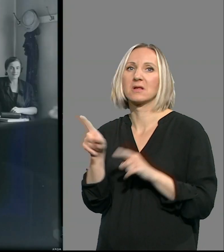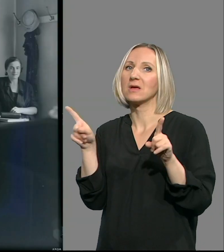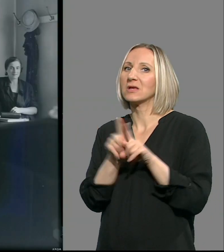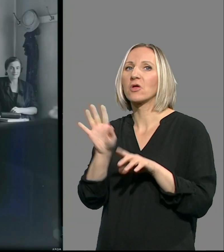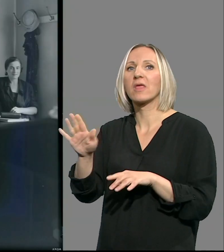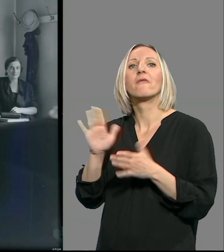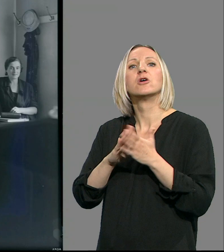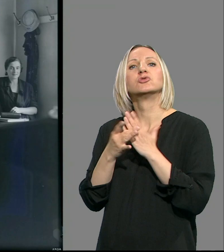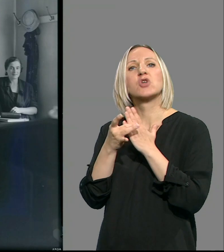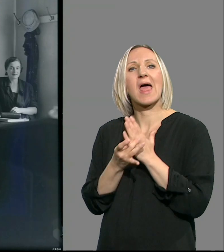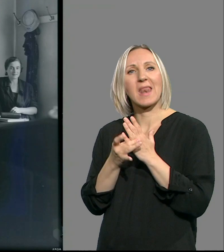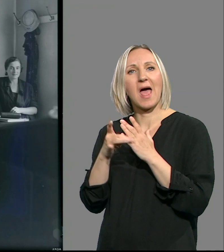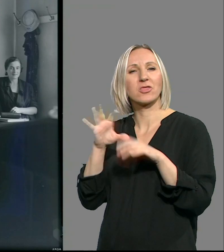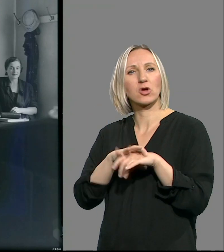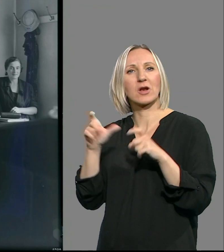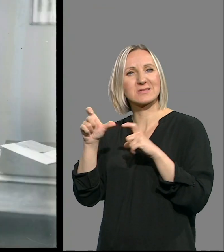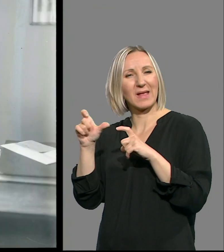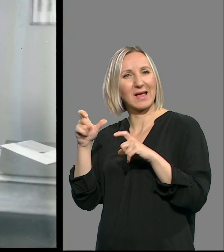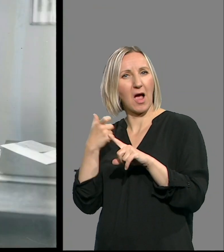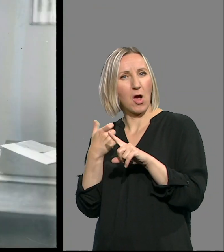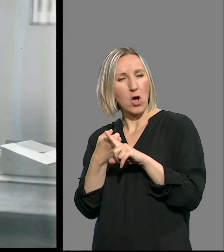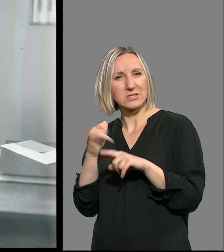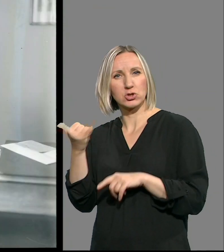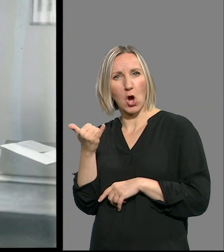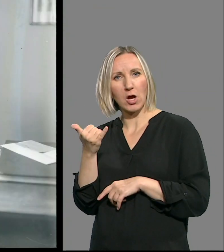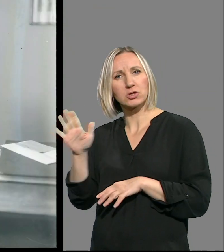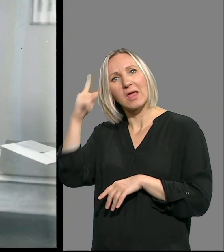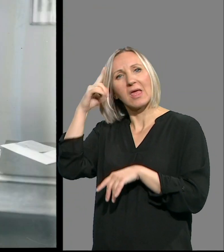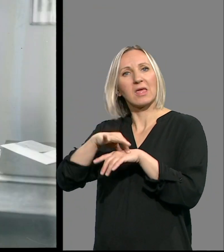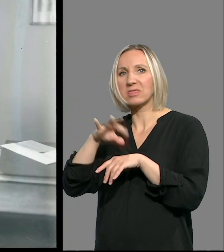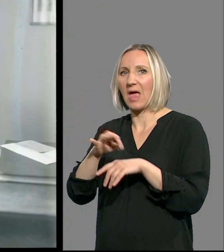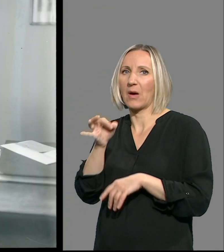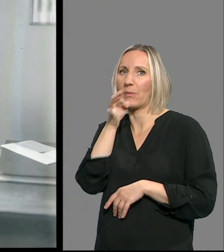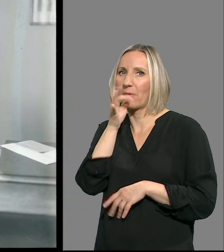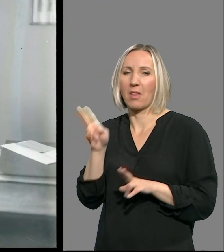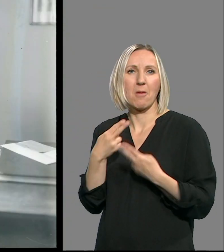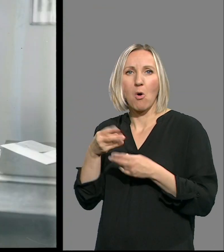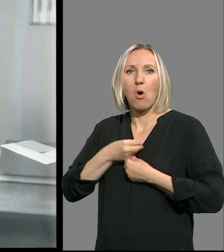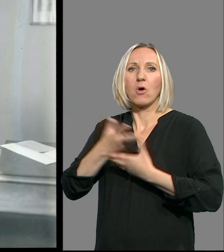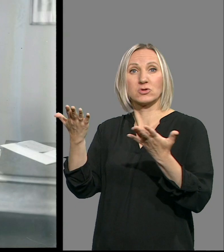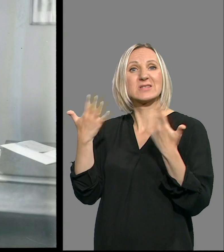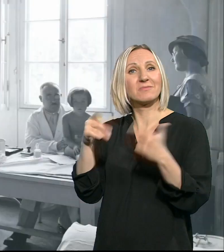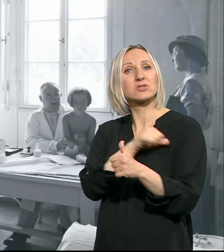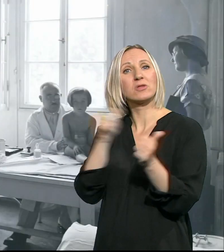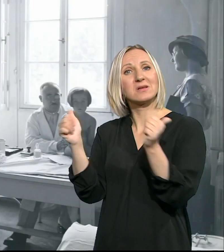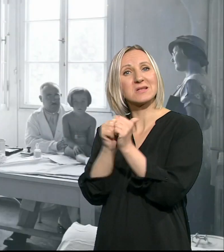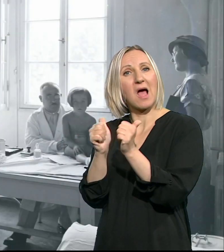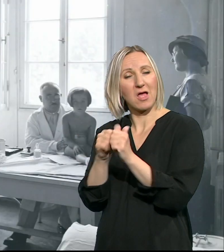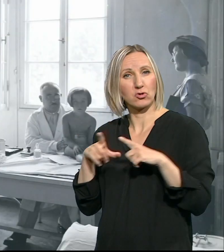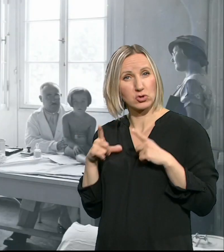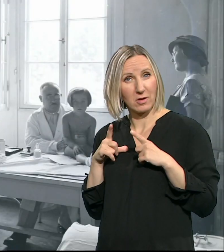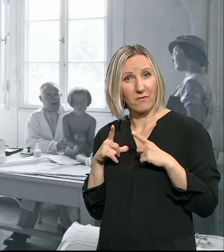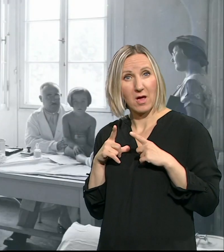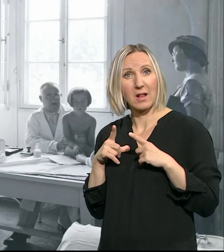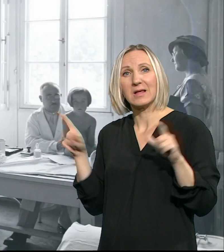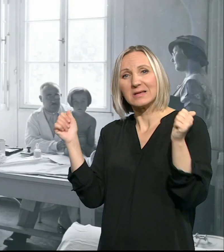njegove supruge, doktorke Smilje Kostić-Joksić, koja je sa doktorom Aleksandrom Kostićem provela čak 70 godina. Zajedno su